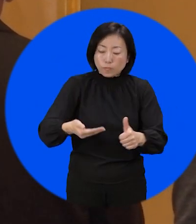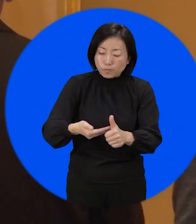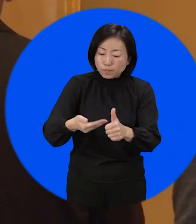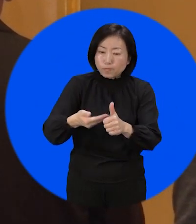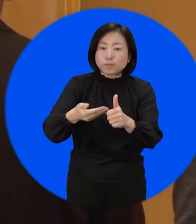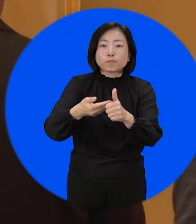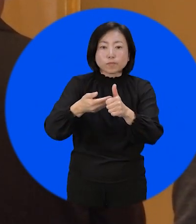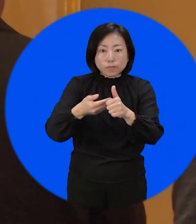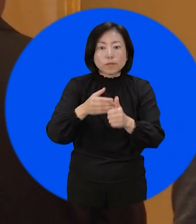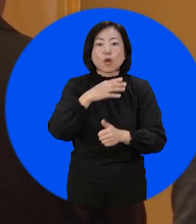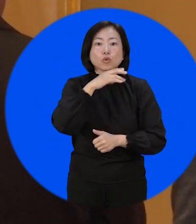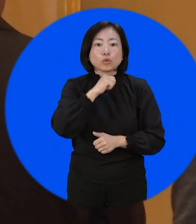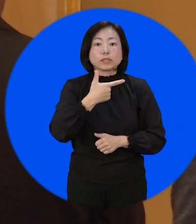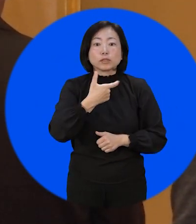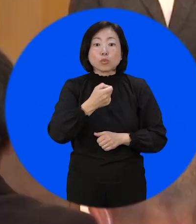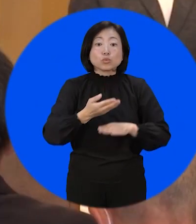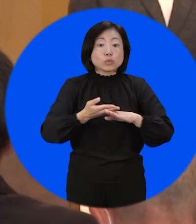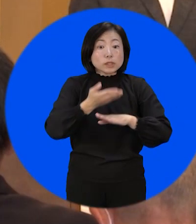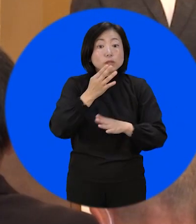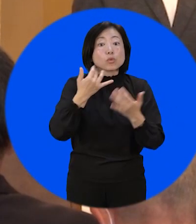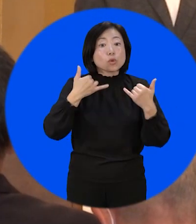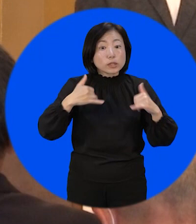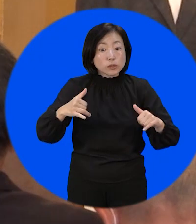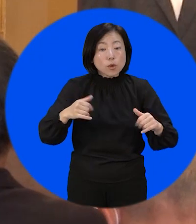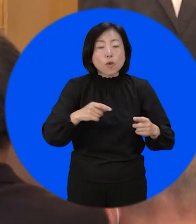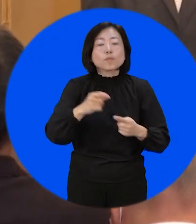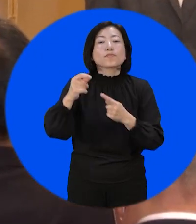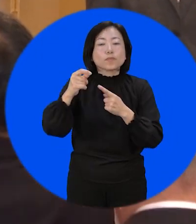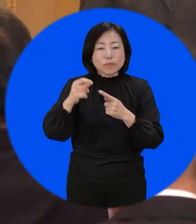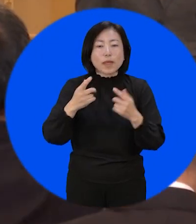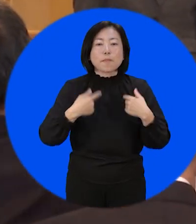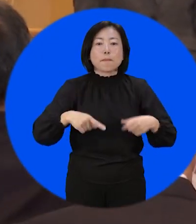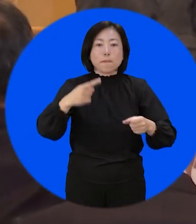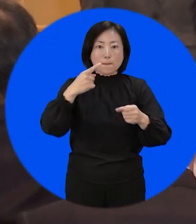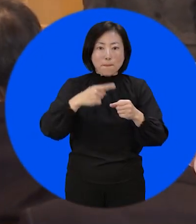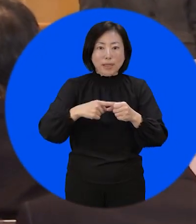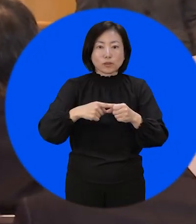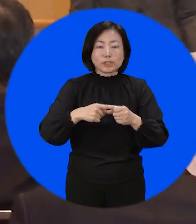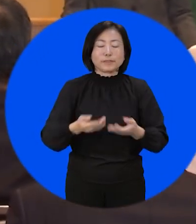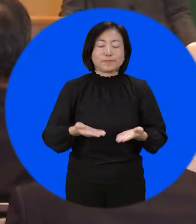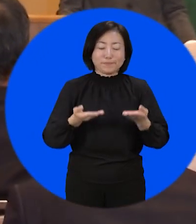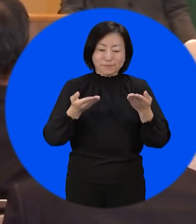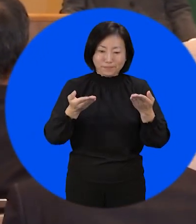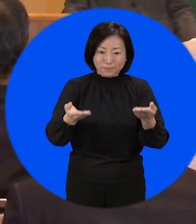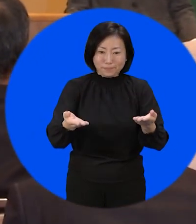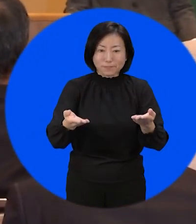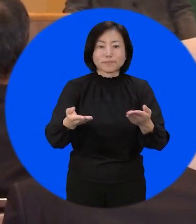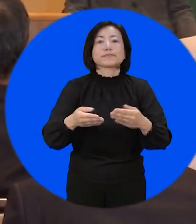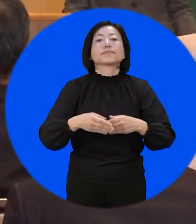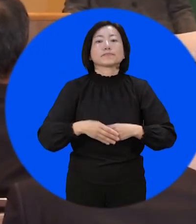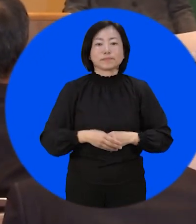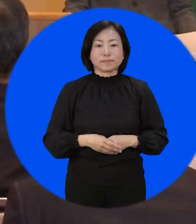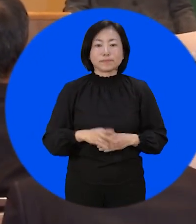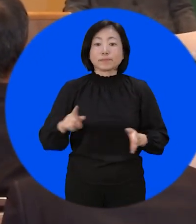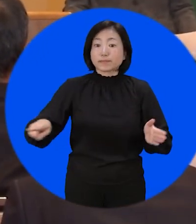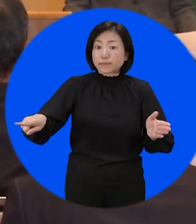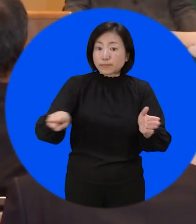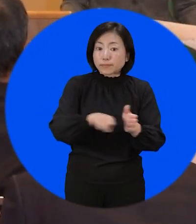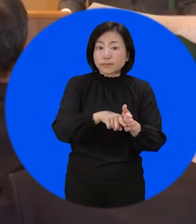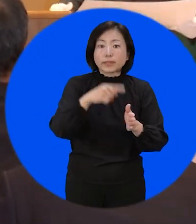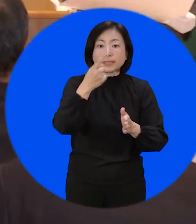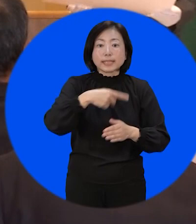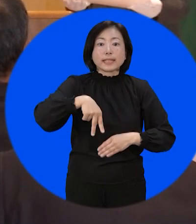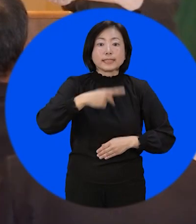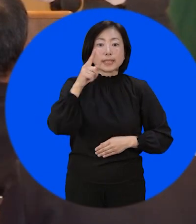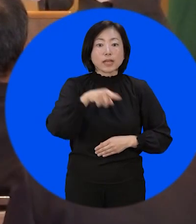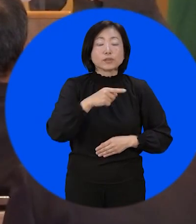60歳以上の方を毎年選出して表彰するものです。これまでに1200名以上の方が